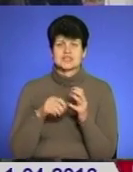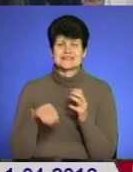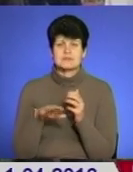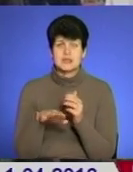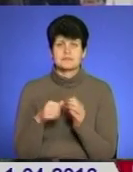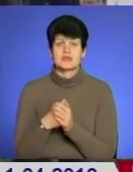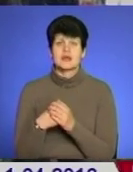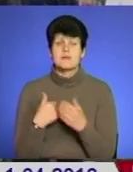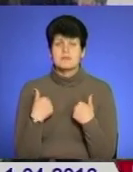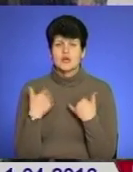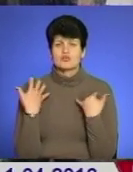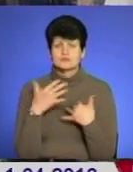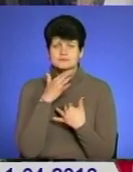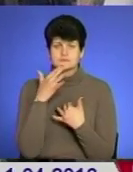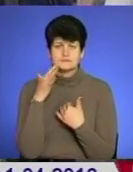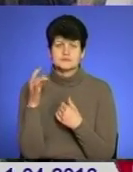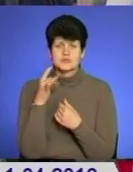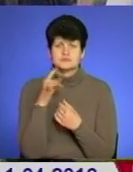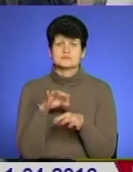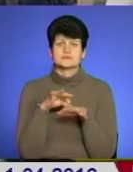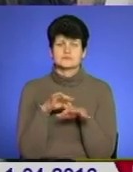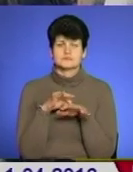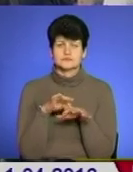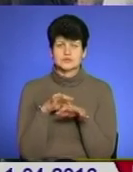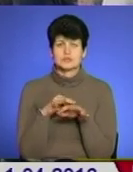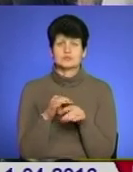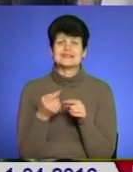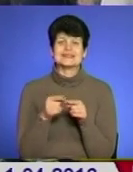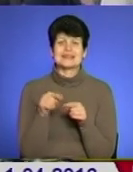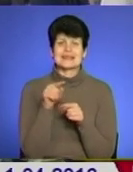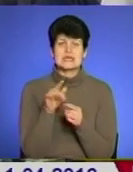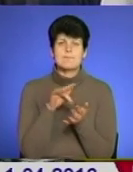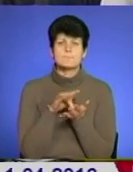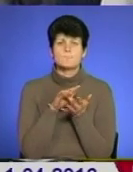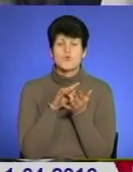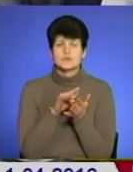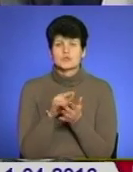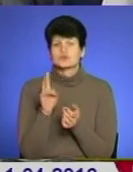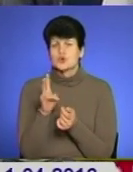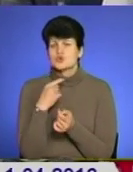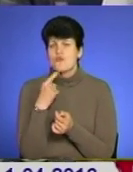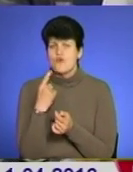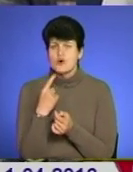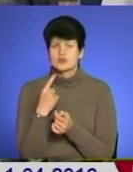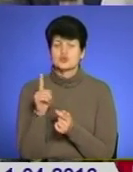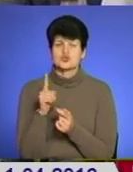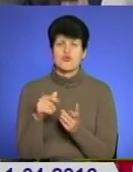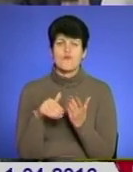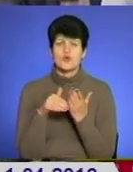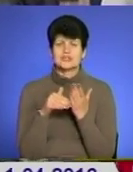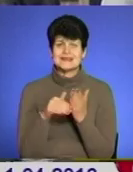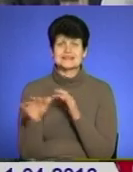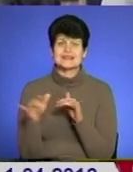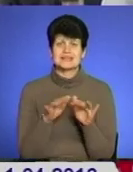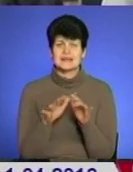вже неодноразово здійснюємо такі подорожі. Дехто говорить, що волонтерська